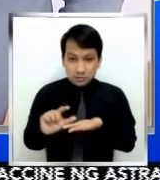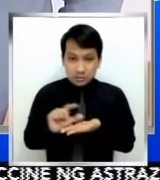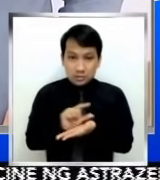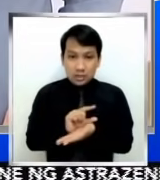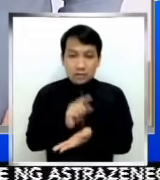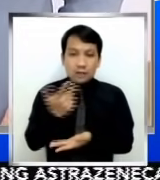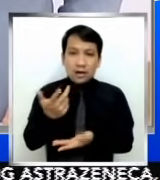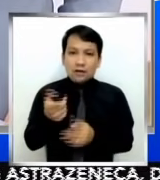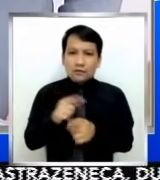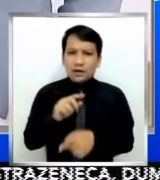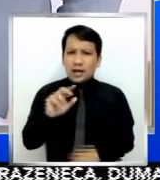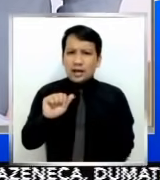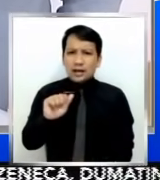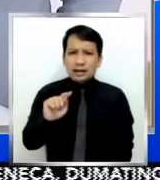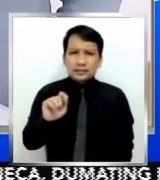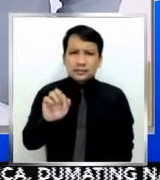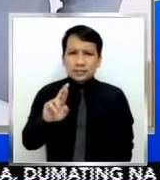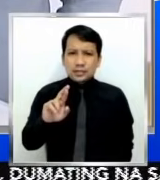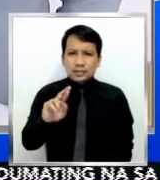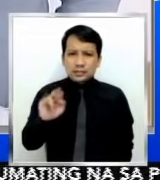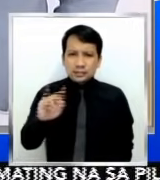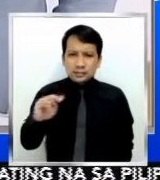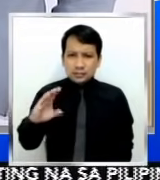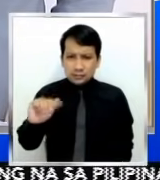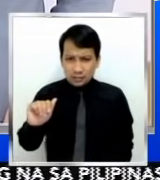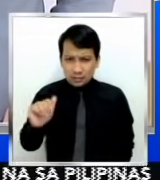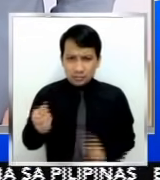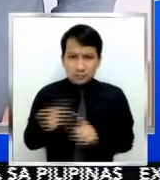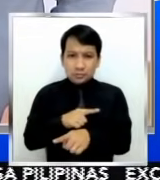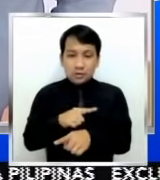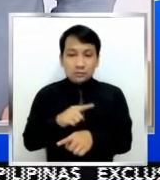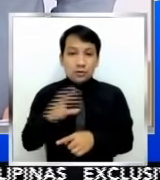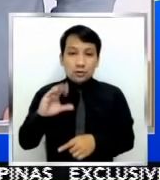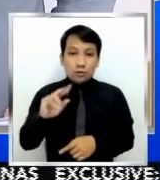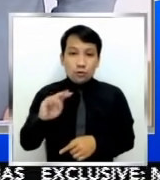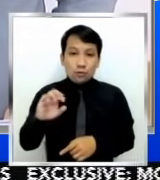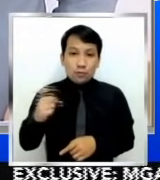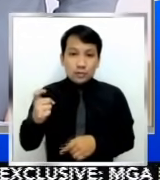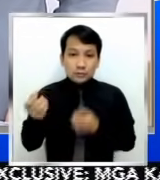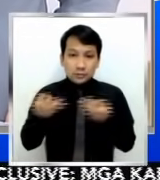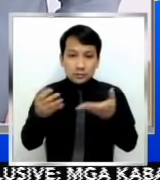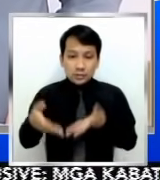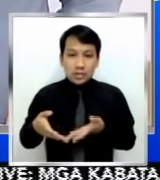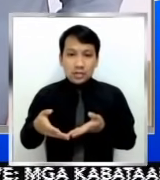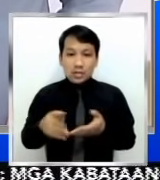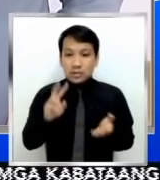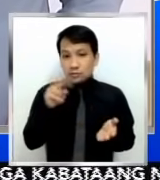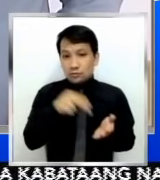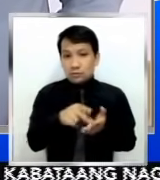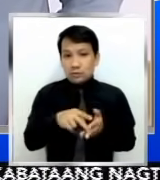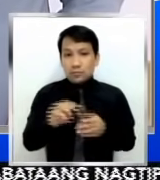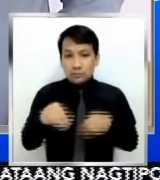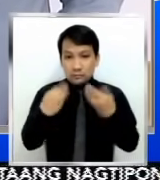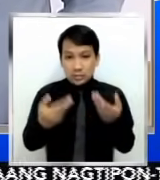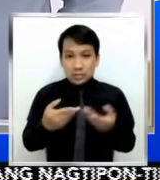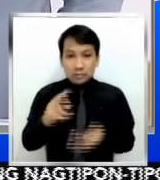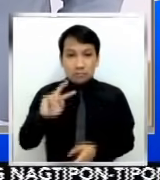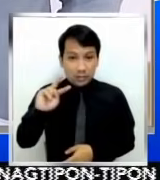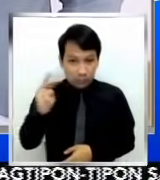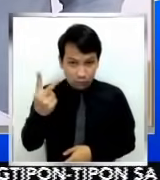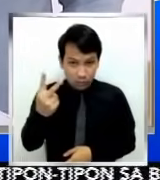sa COVAX facility. Sa mahigit 2 milyong doses na dumating, tiyak nang mabibigyan ng second dose sa mga nauna nang nabakunahan